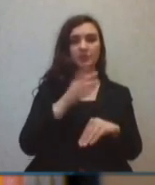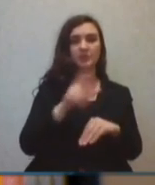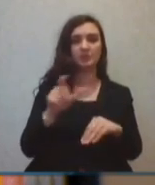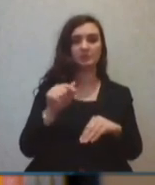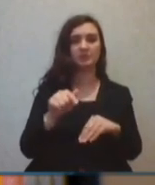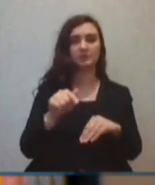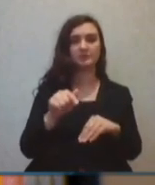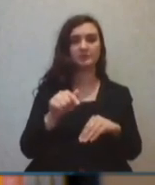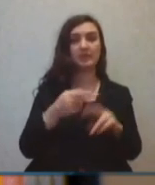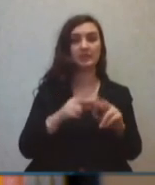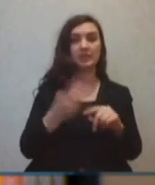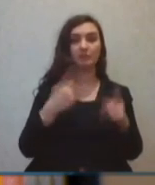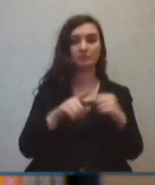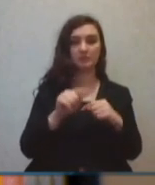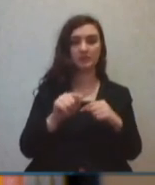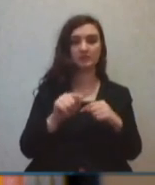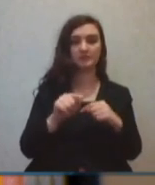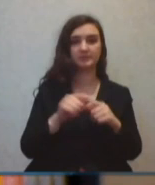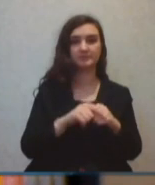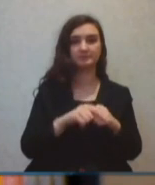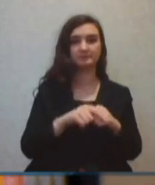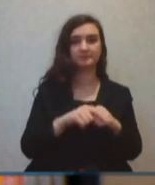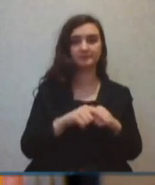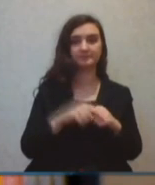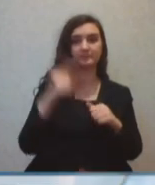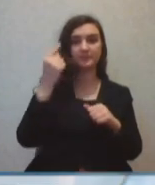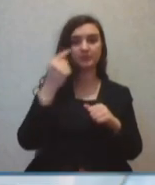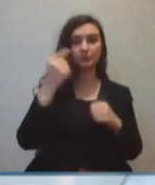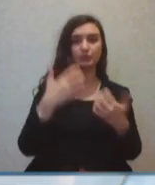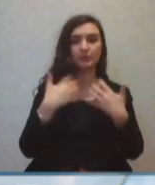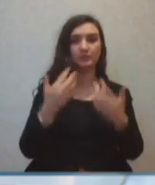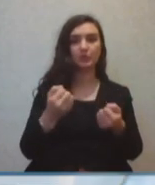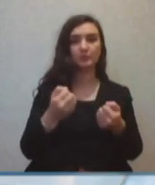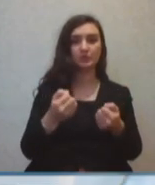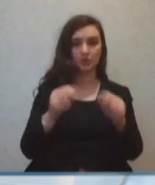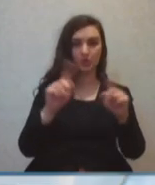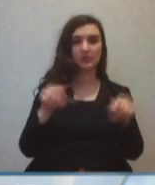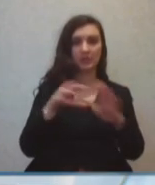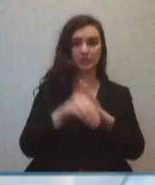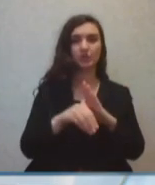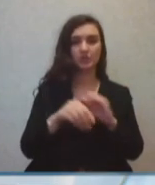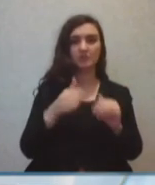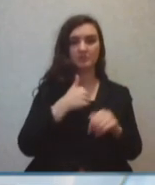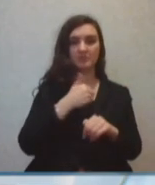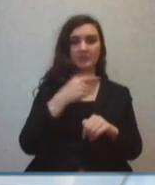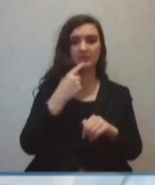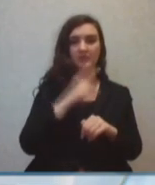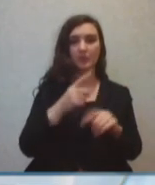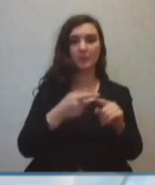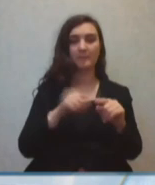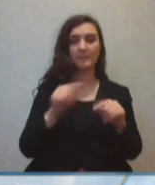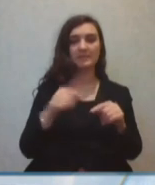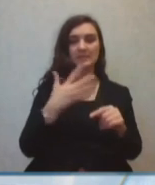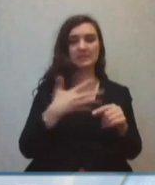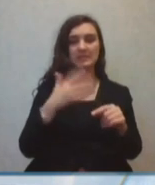ადამიანს. აქედან გამომდინარე, ხა ფსიქიკური ჯანმრთელობის კონტექსტშიც მე მინდა ვთქვა, რომ აი